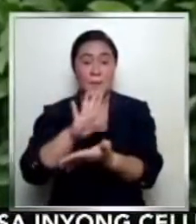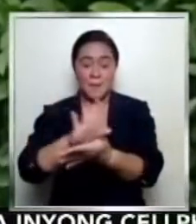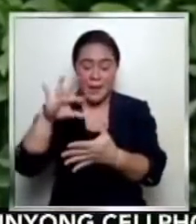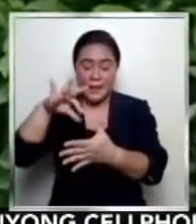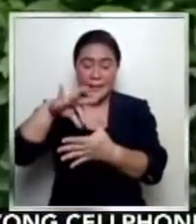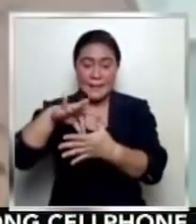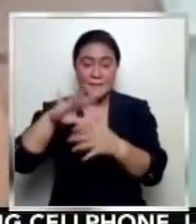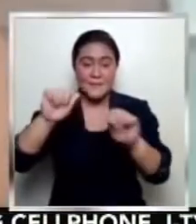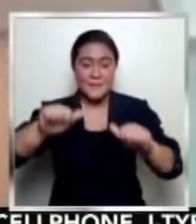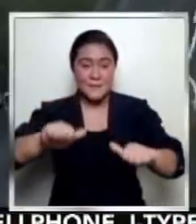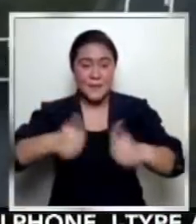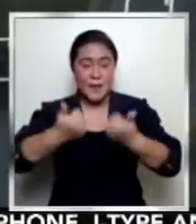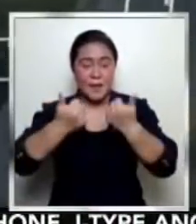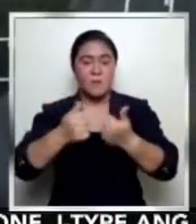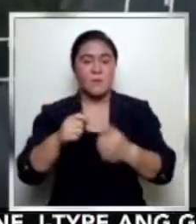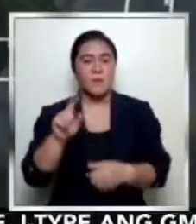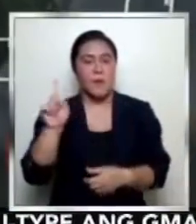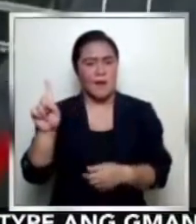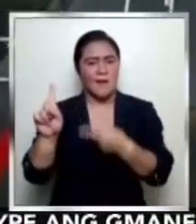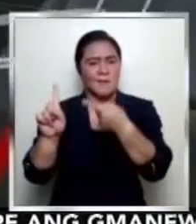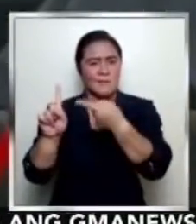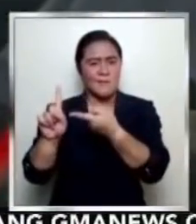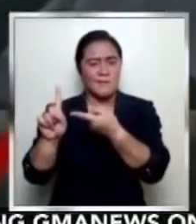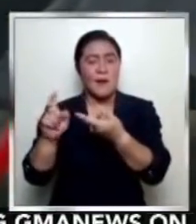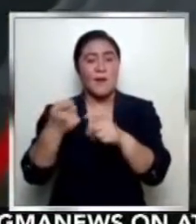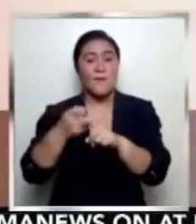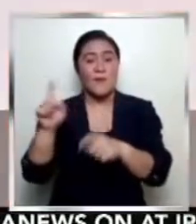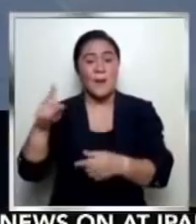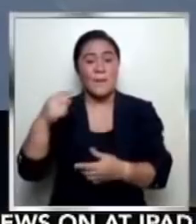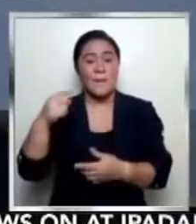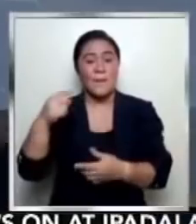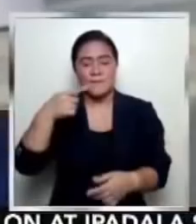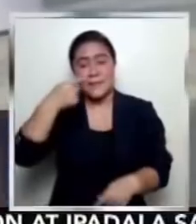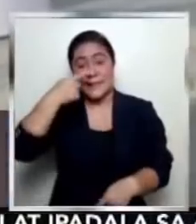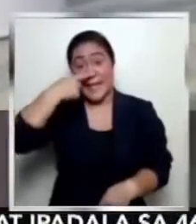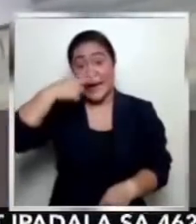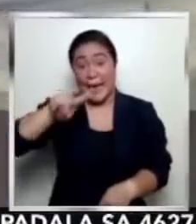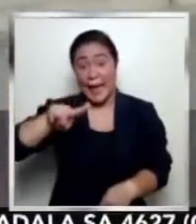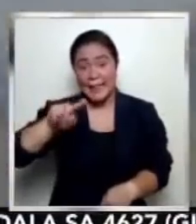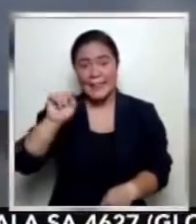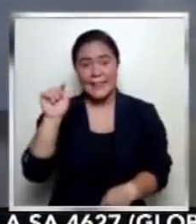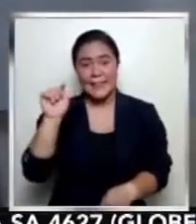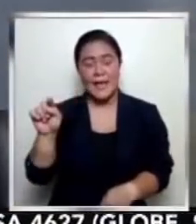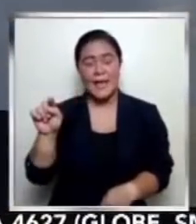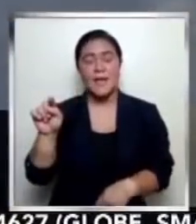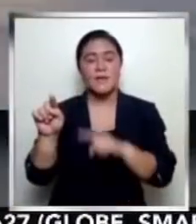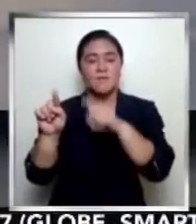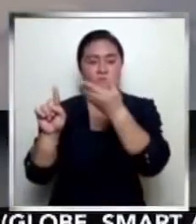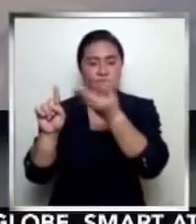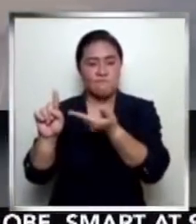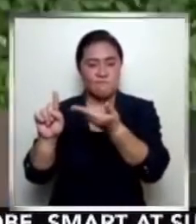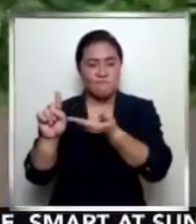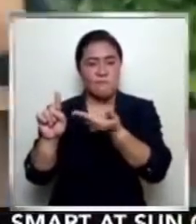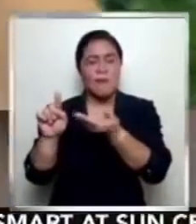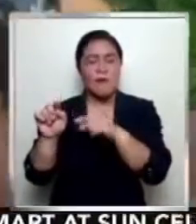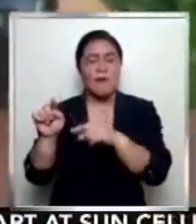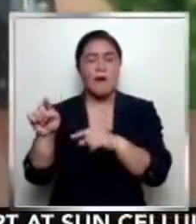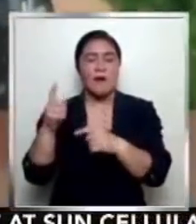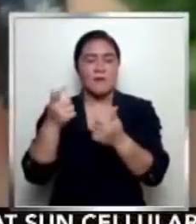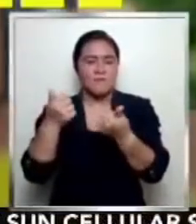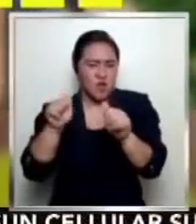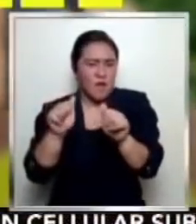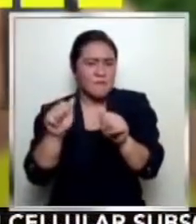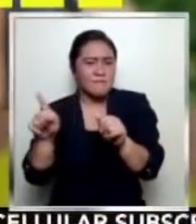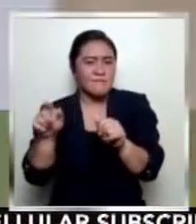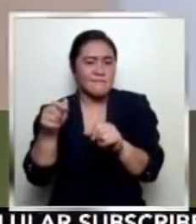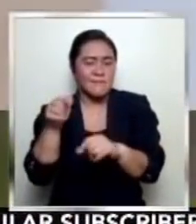isang OFW sa Thailand na naging tulay naman niya para makauwi siya ng bansa. Paano nangyari yan?